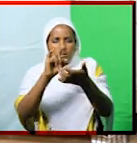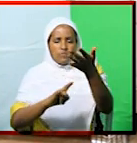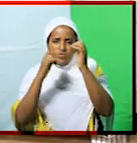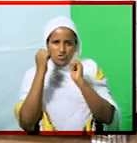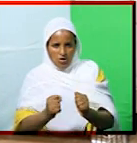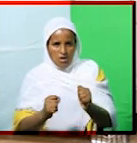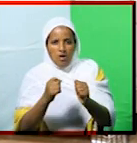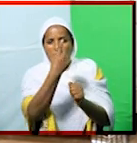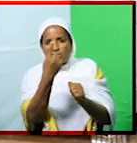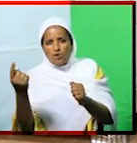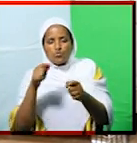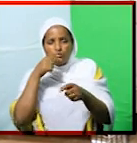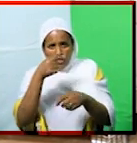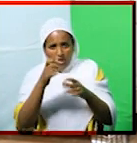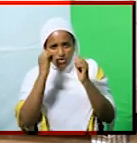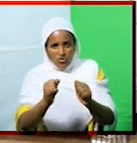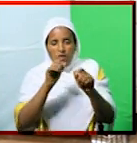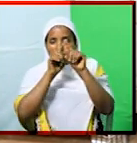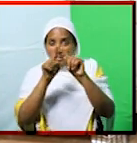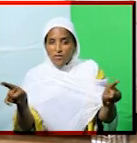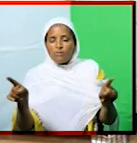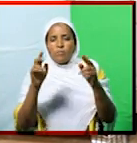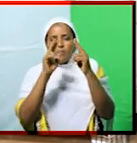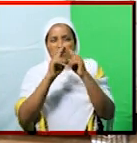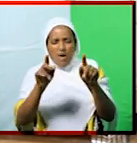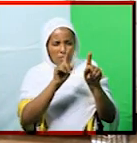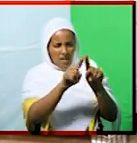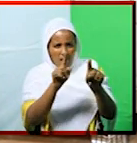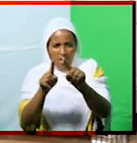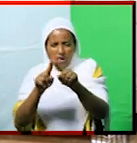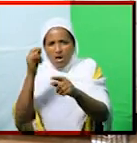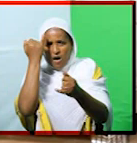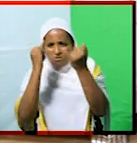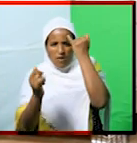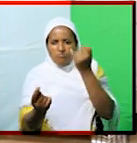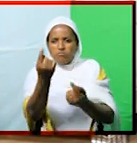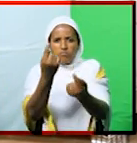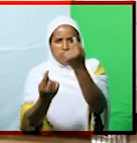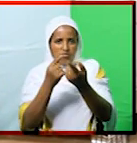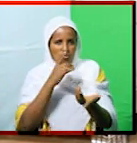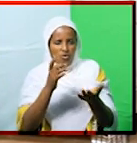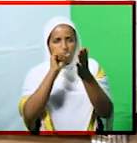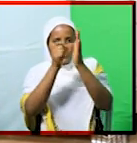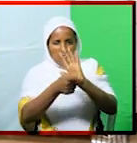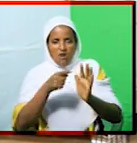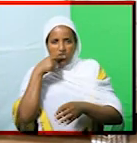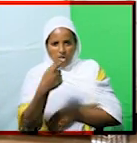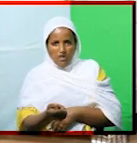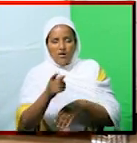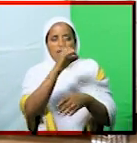እንችላለን? አንዳንዶቹ መጥቀስ ይቻላል፣ ግን በጣም የተለያየ ሀሳብ ነው ያላቸው። ለምሳሌ ልንገር፣ አሁን